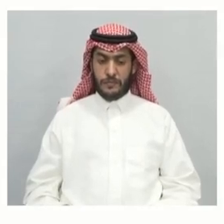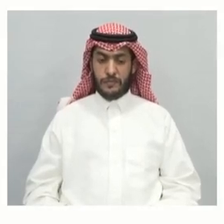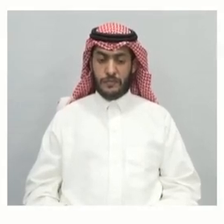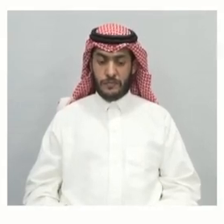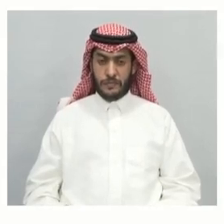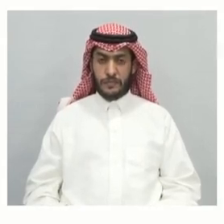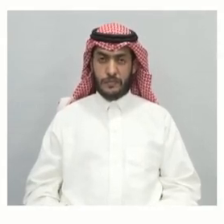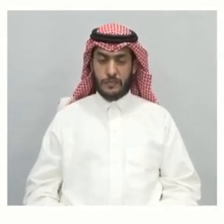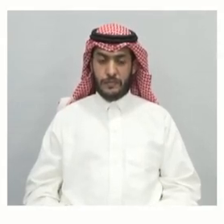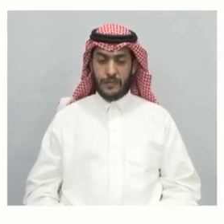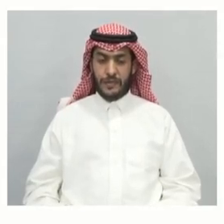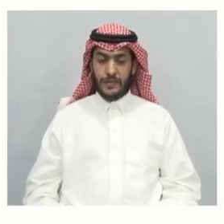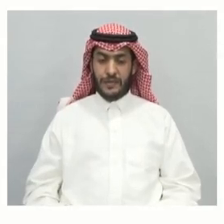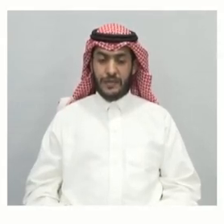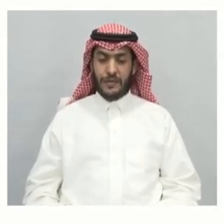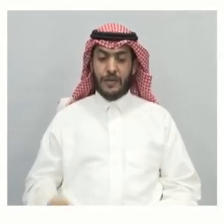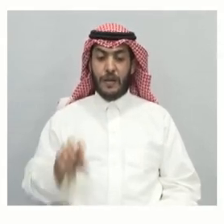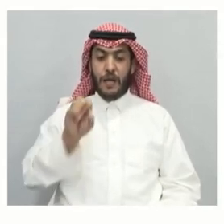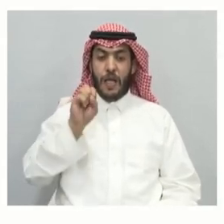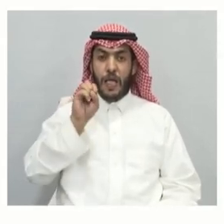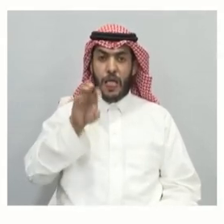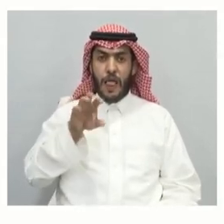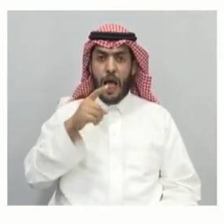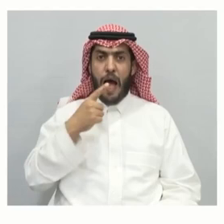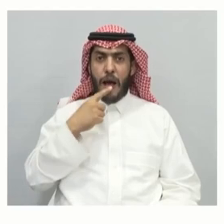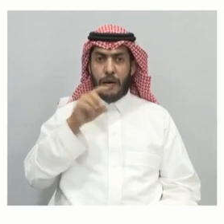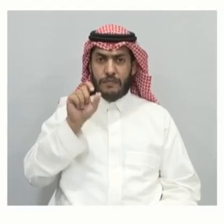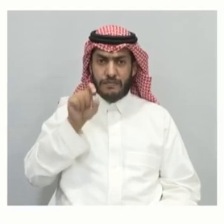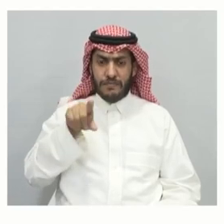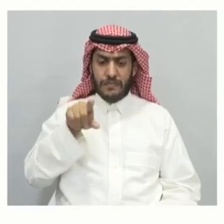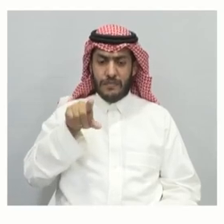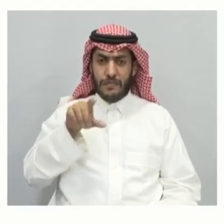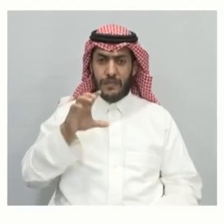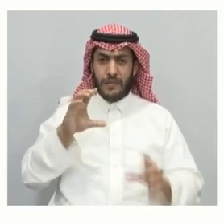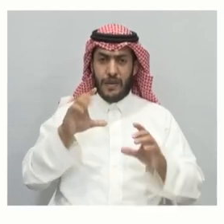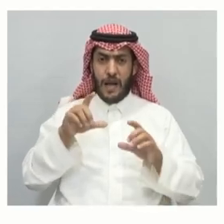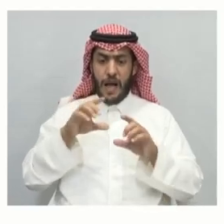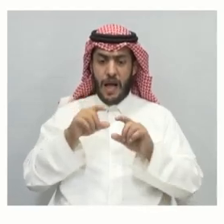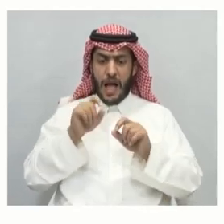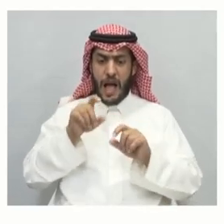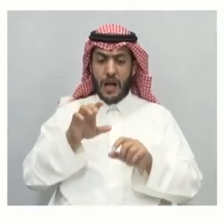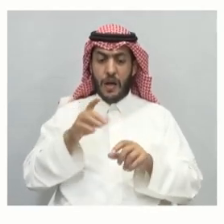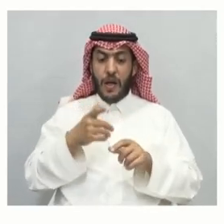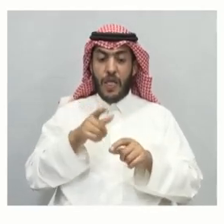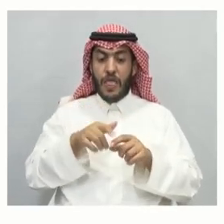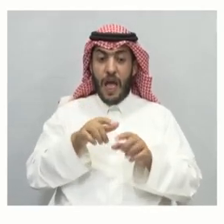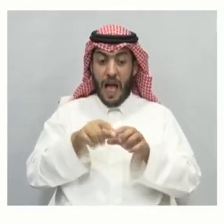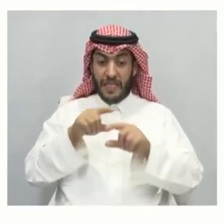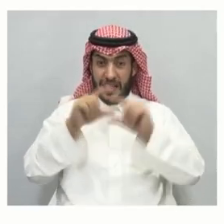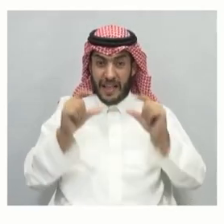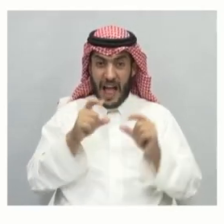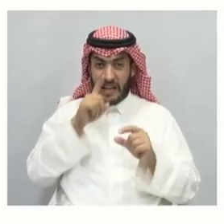جاب مصدر اشعاع وسلطوا على ايش على صفيحه الذهب هذه